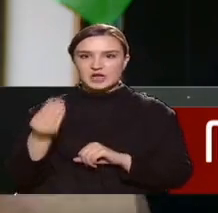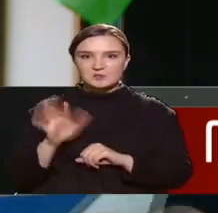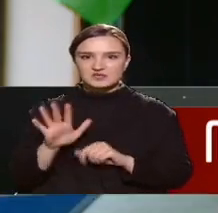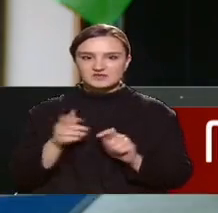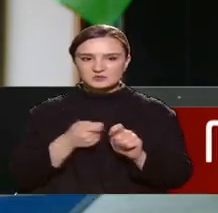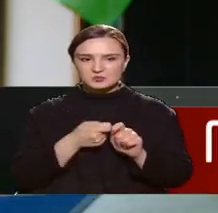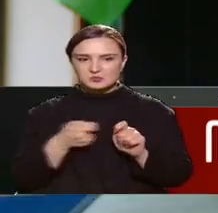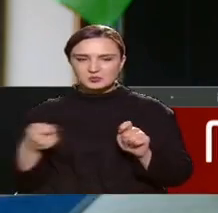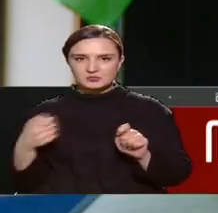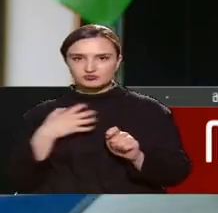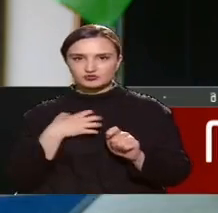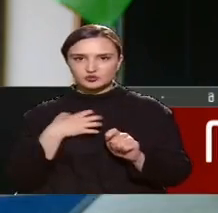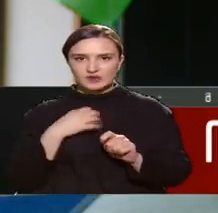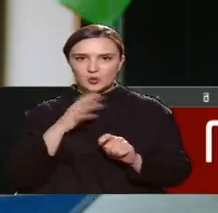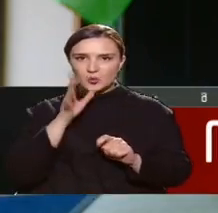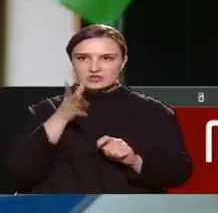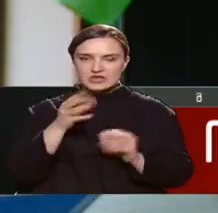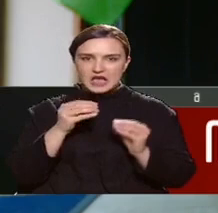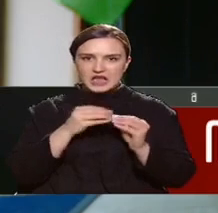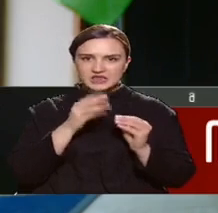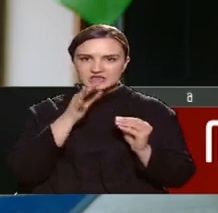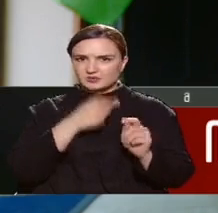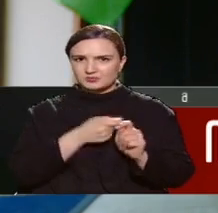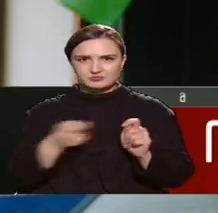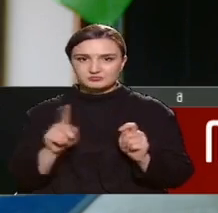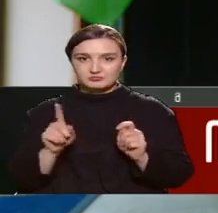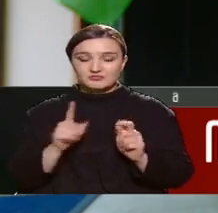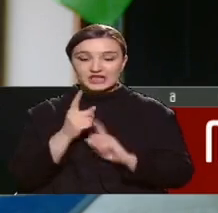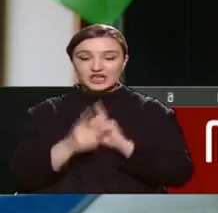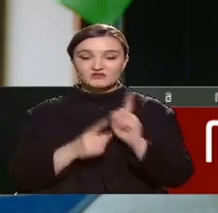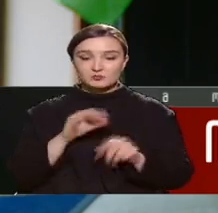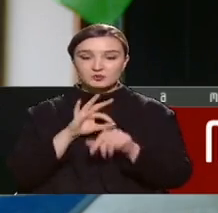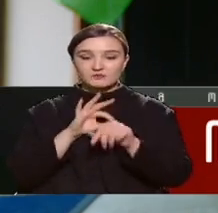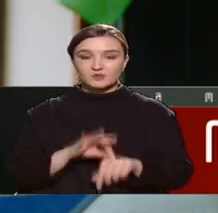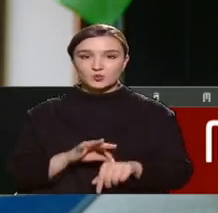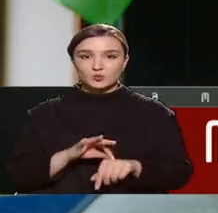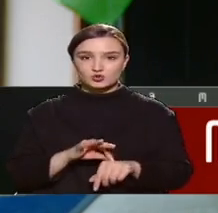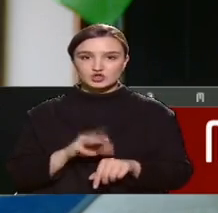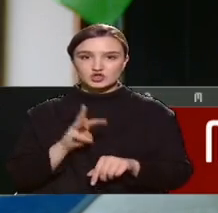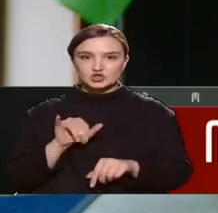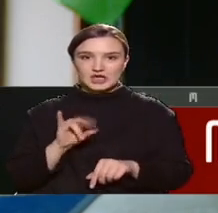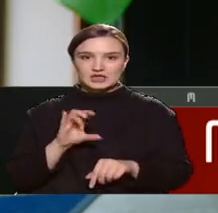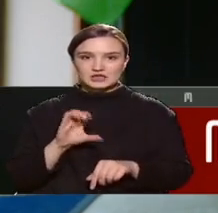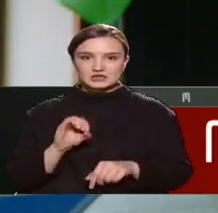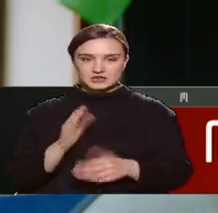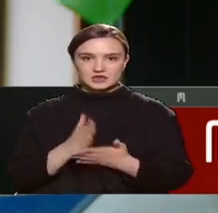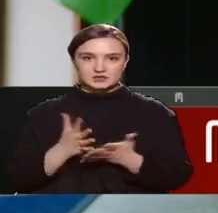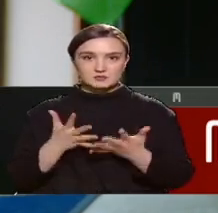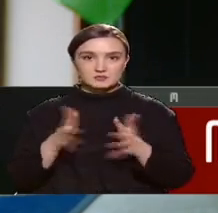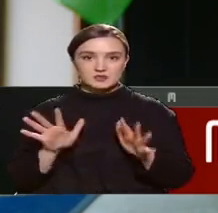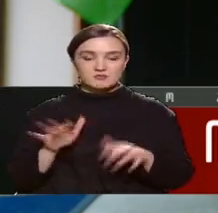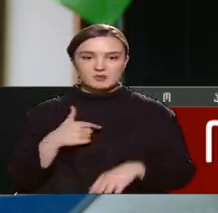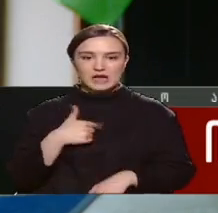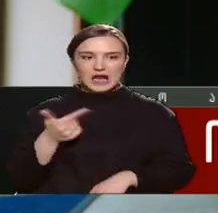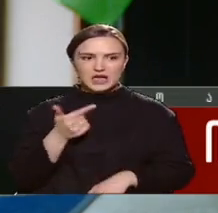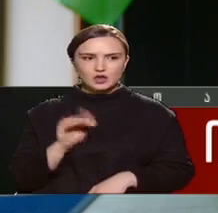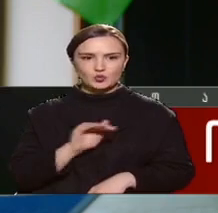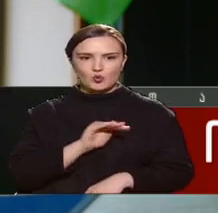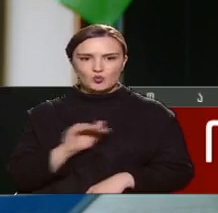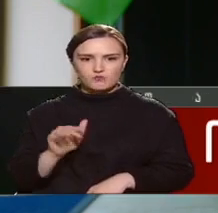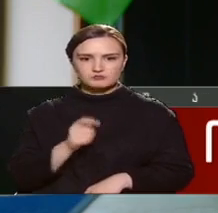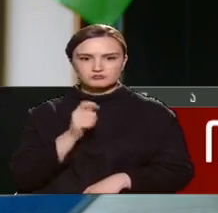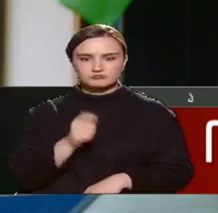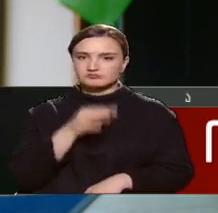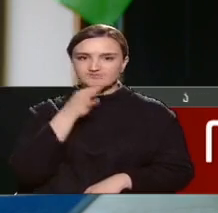გაწელოს, რა ვიცი, 5 წელზე და 10 წელზე. ამიტომ შანსი იმის, რომ რეფორმები ჩატარდება, უფრო მაღალია, ბუნებრივია. მაგრამ ნუ ახლა გარანტიას მე ვერ მოგცემთ, რომ ქართული